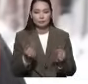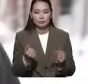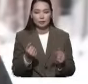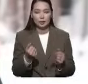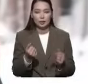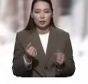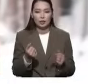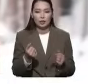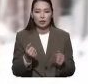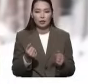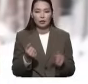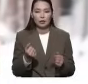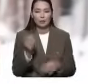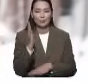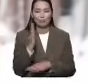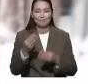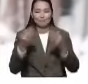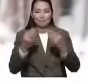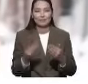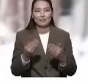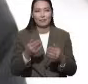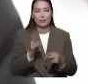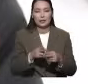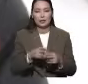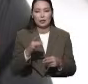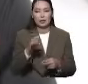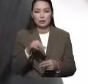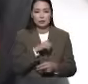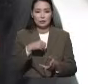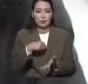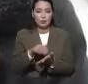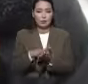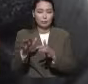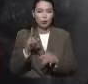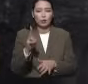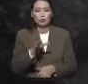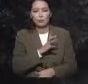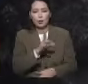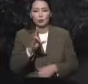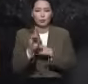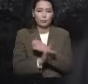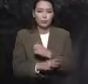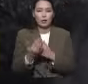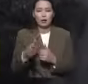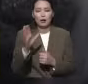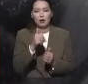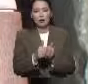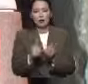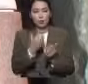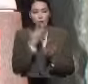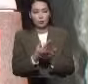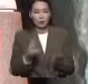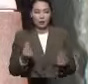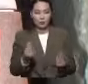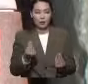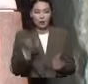мынау қазақ бұзға енді бір жағынан өзімізді ұяламыз. Біреу бай болады, біреу кедей болады, әркімнің қалтасына қарай ғой енді бәрді.